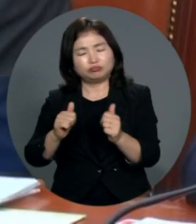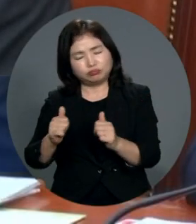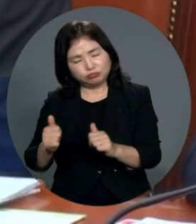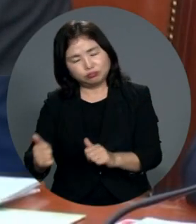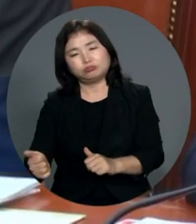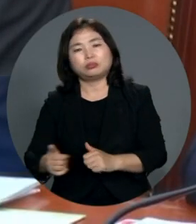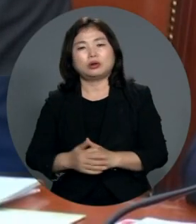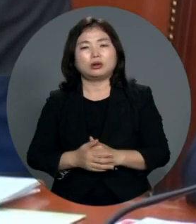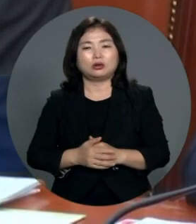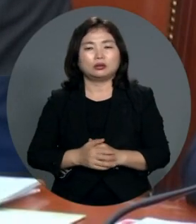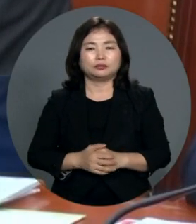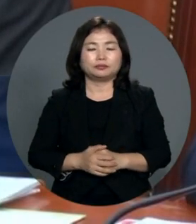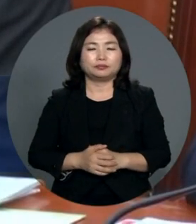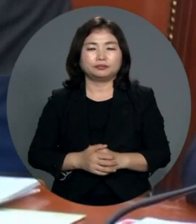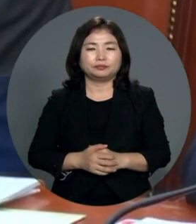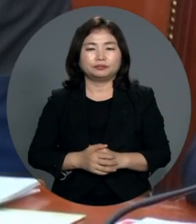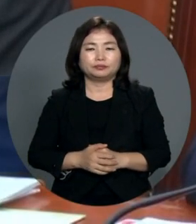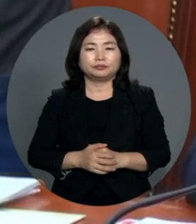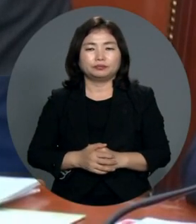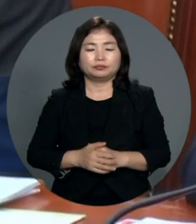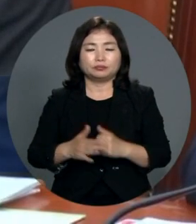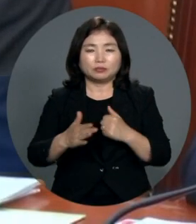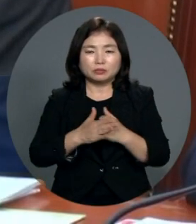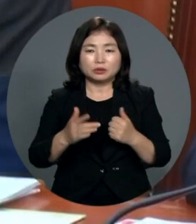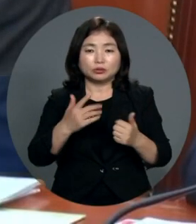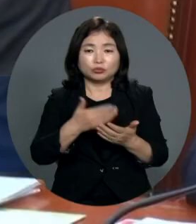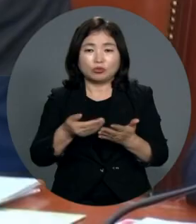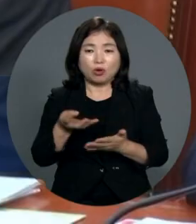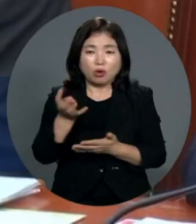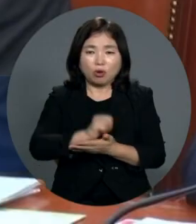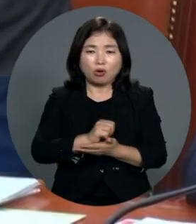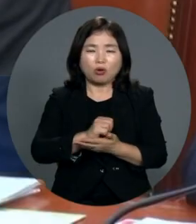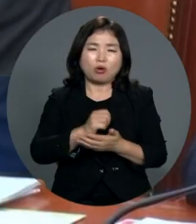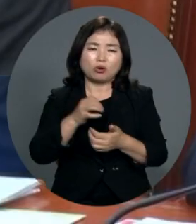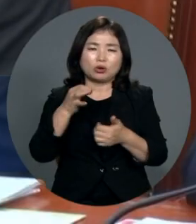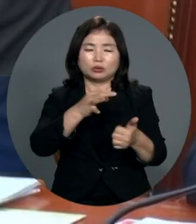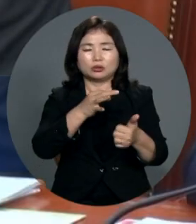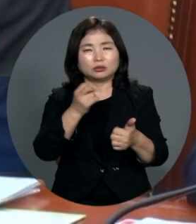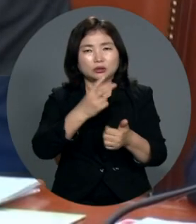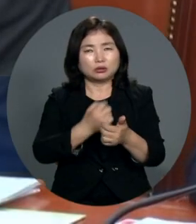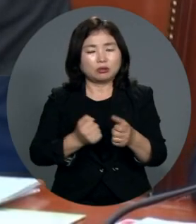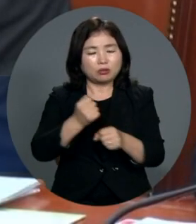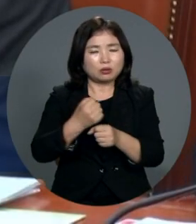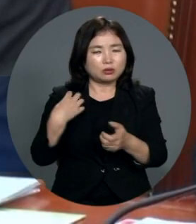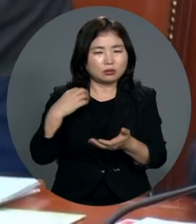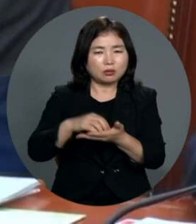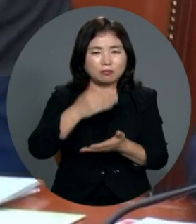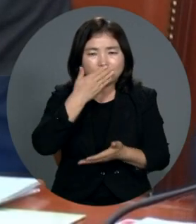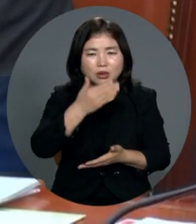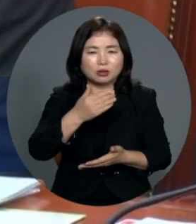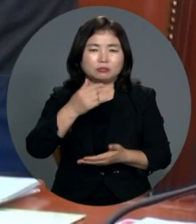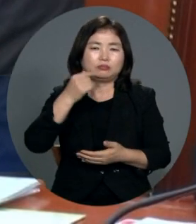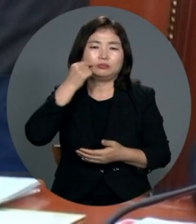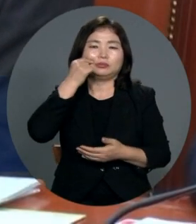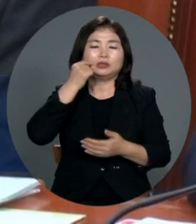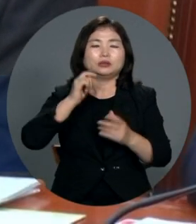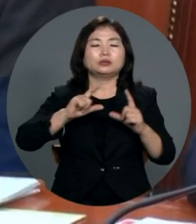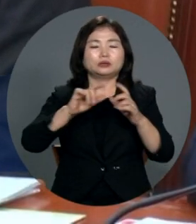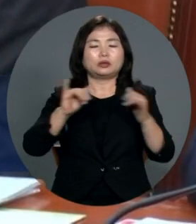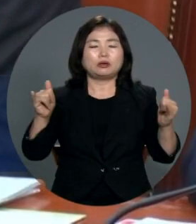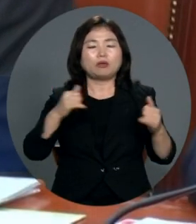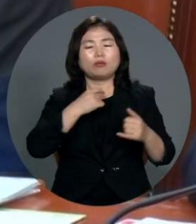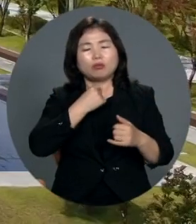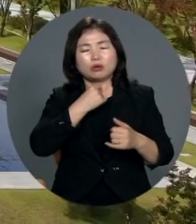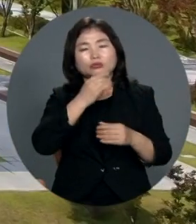생명이 돌아가셨어요. 이거는 수백억을 준다고 바꿀 수가 있겠습니까? 그 주민들이